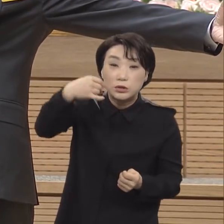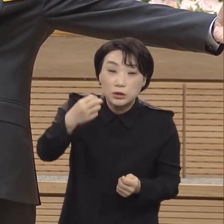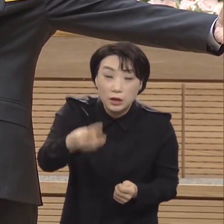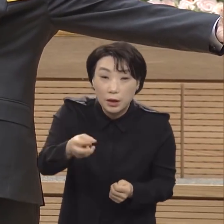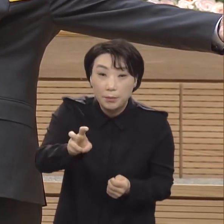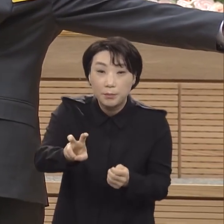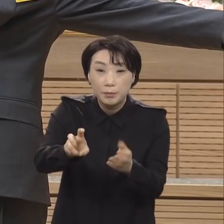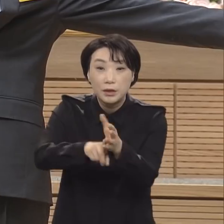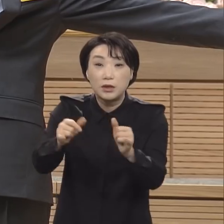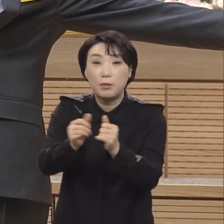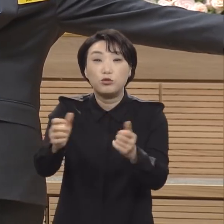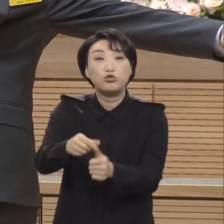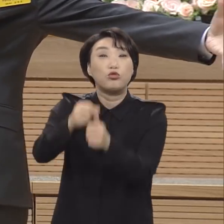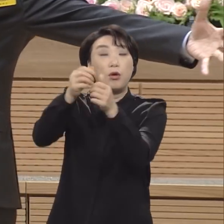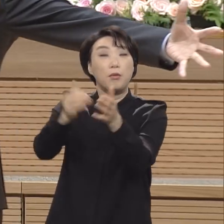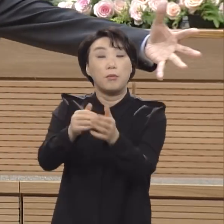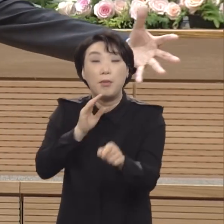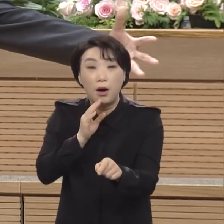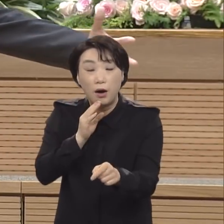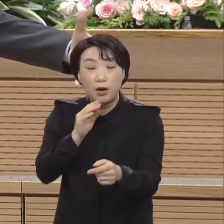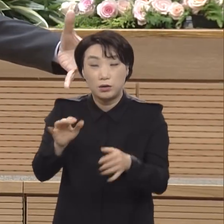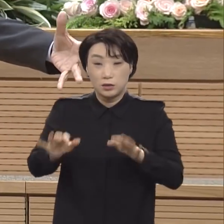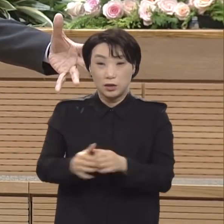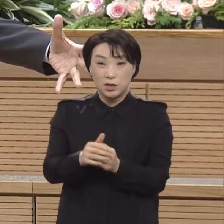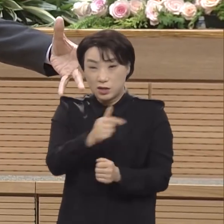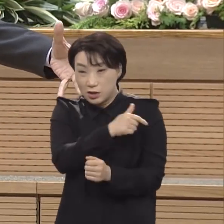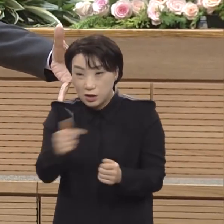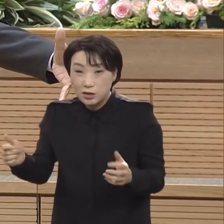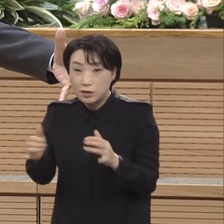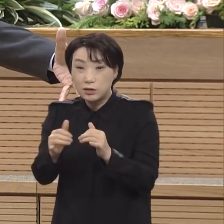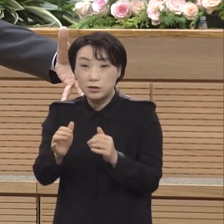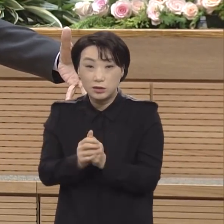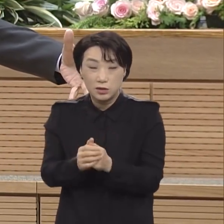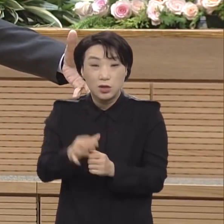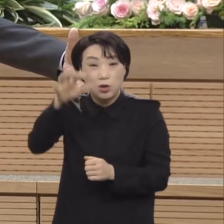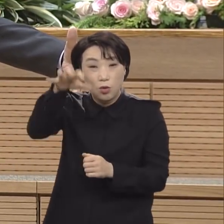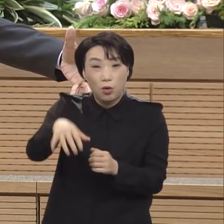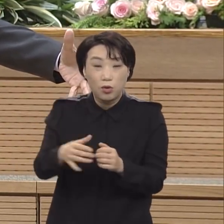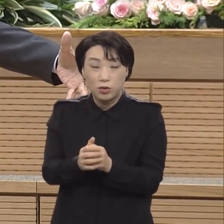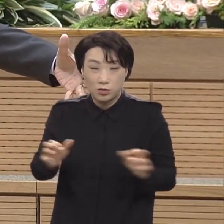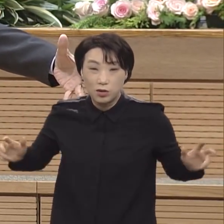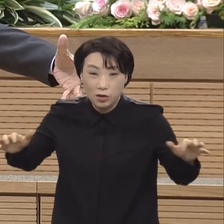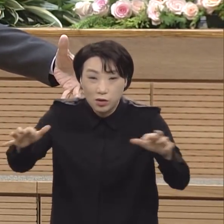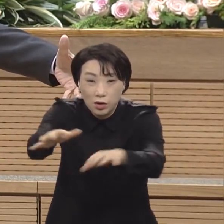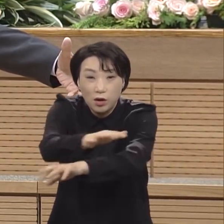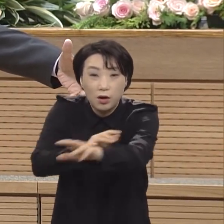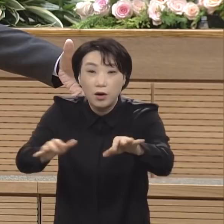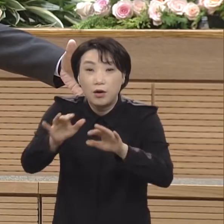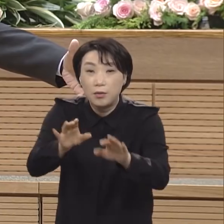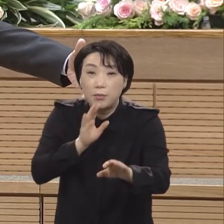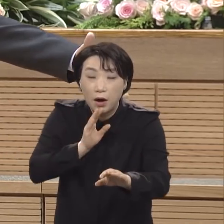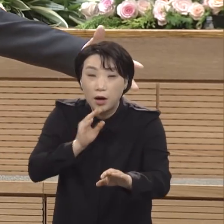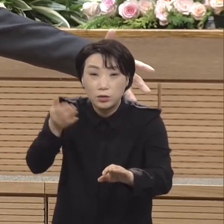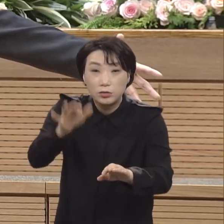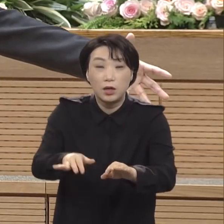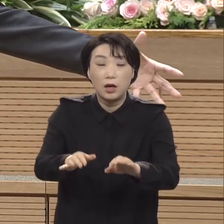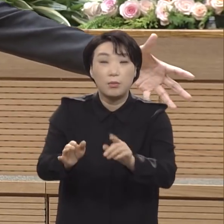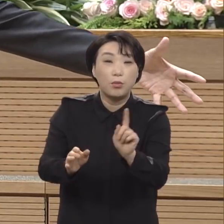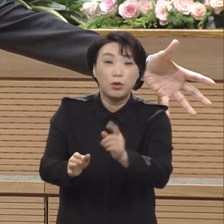대형 집회를 통해서 모여드는 사람 관중 중에서 무슬림이라고 할지라도